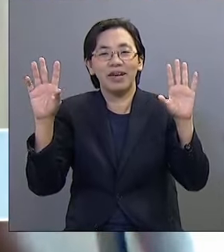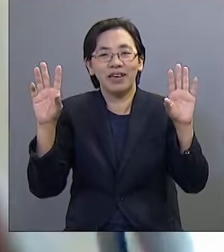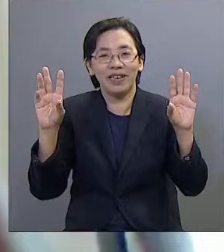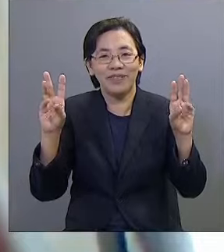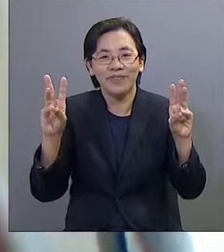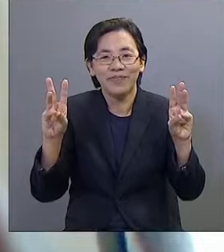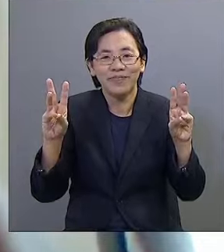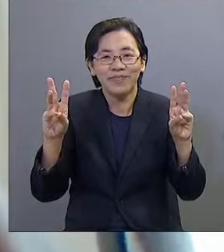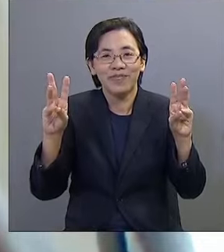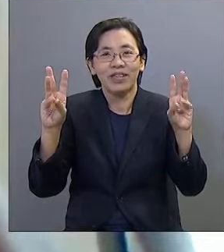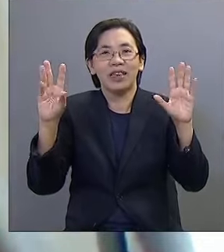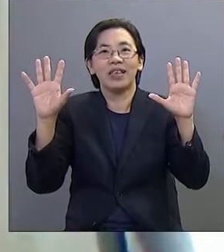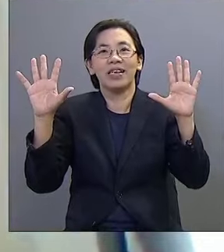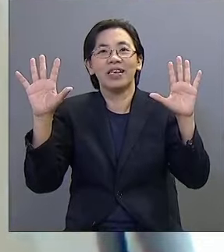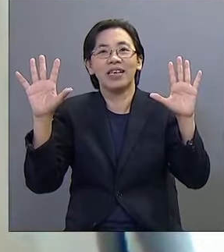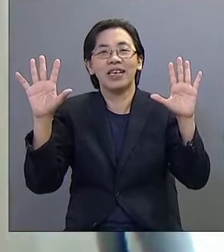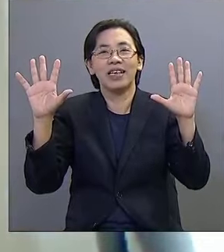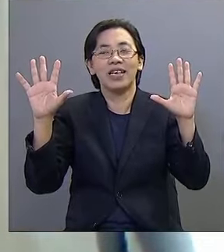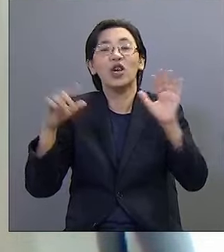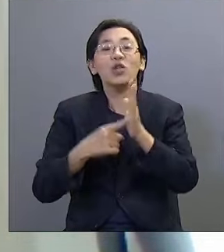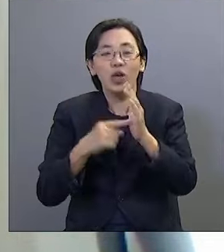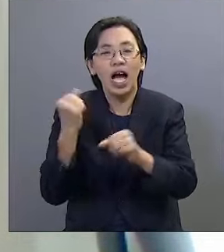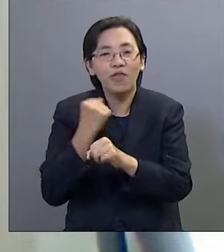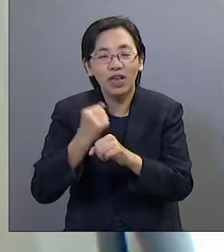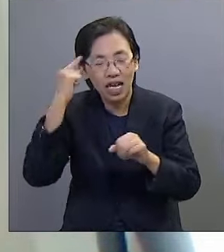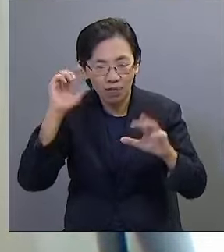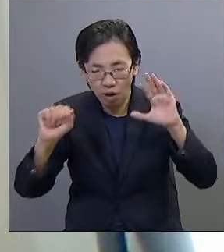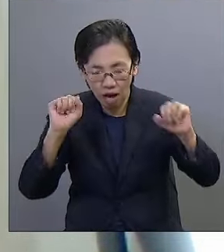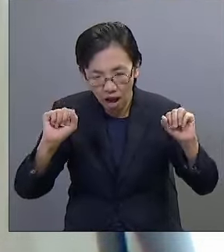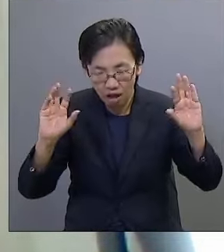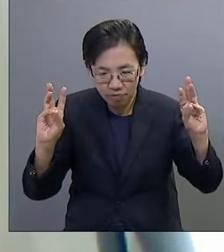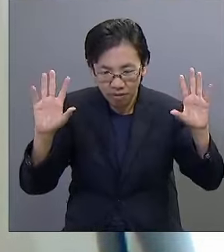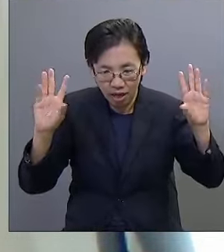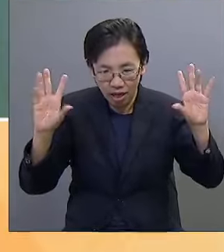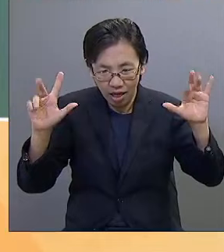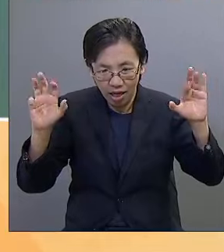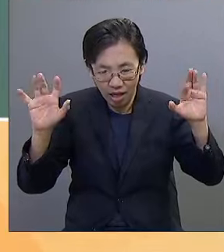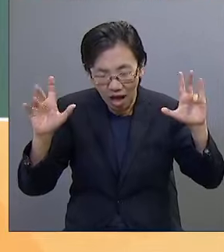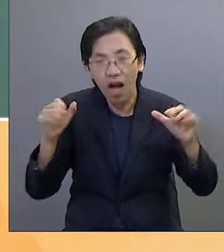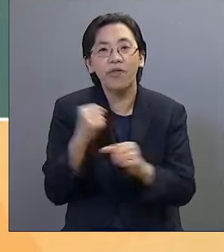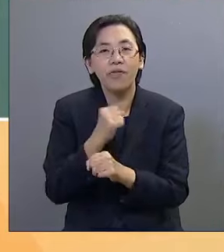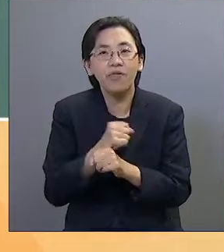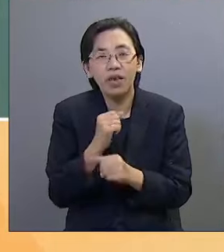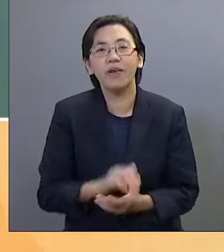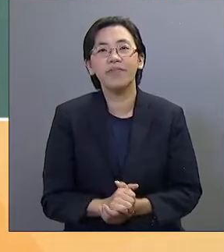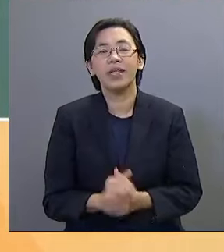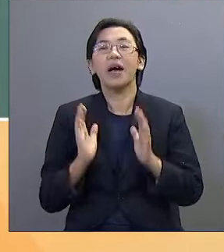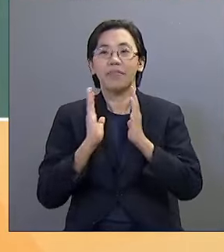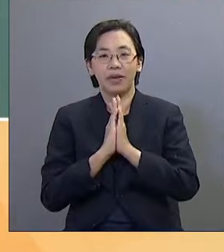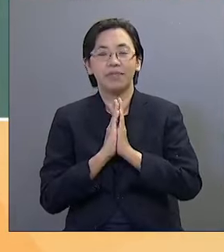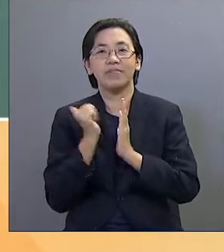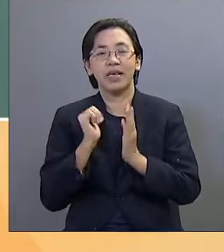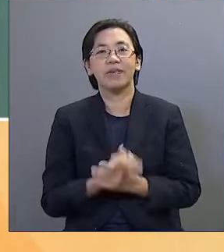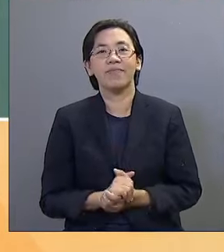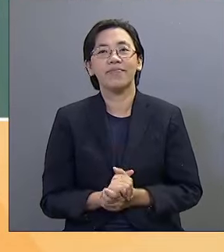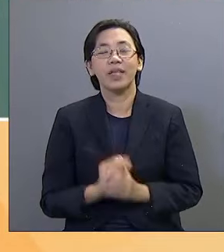ายใจออกอย่างเงี้ยครับนี่เป็นพื้นฐานครับ ครับ คือทำแค่นี้เนี่ย พนมมือก็ได้ พนมมือก็